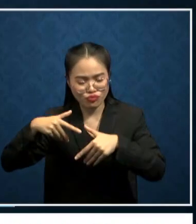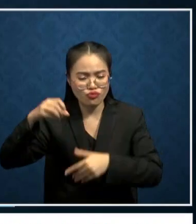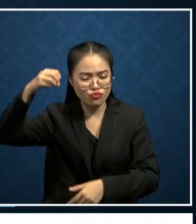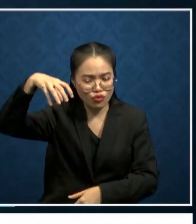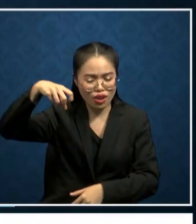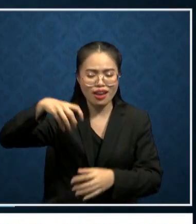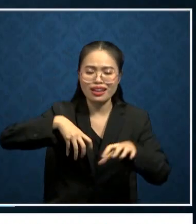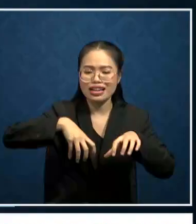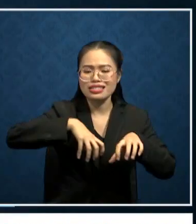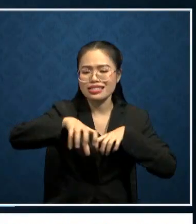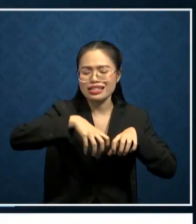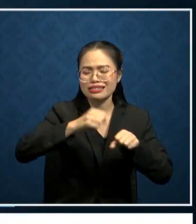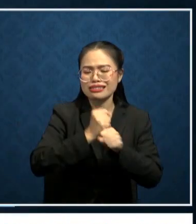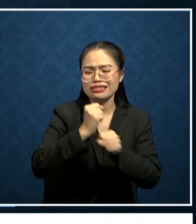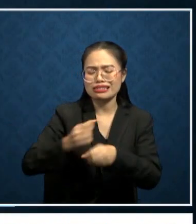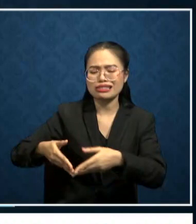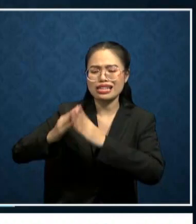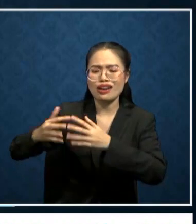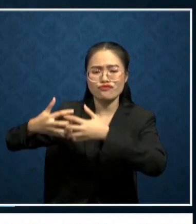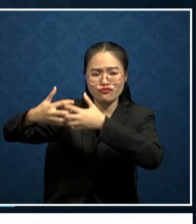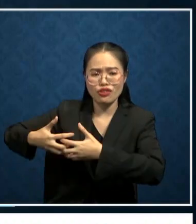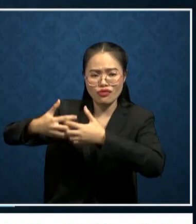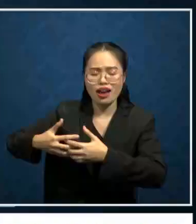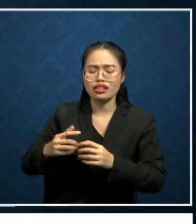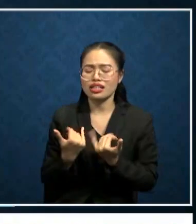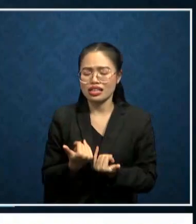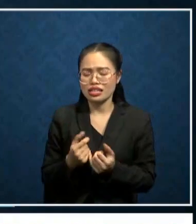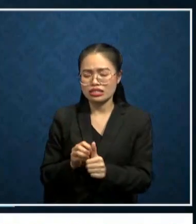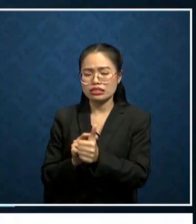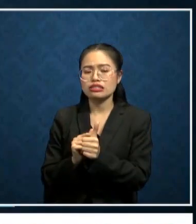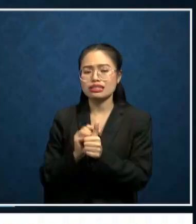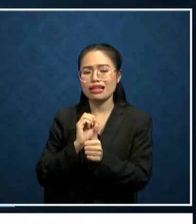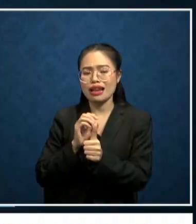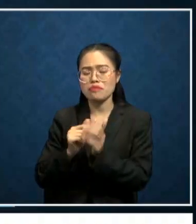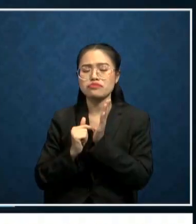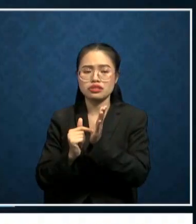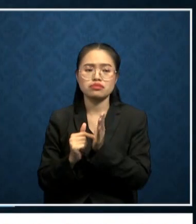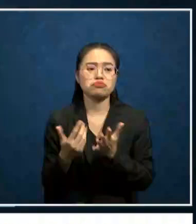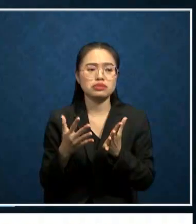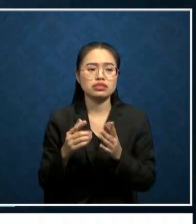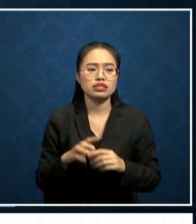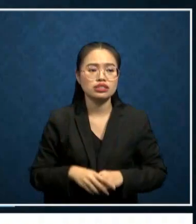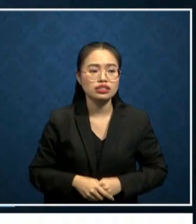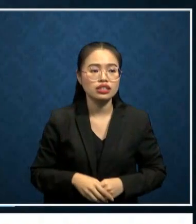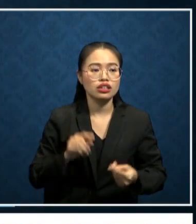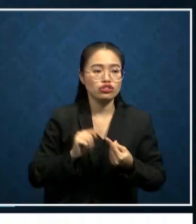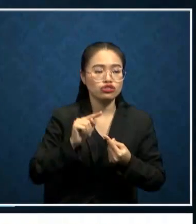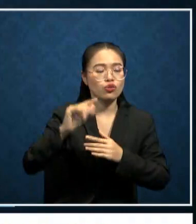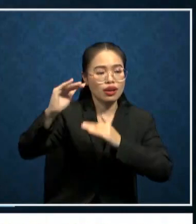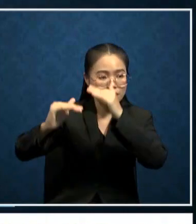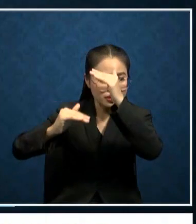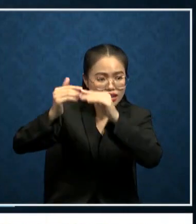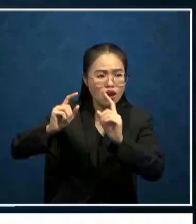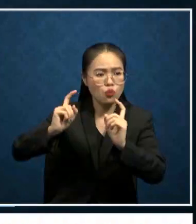ดำเนินงานของโรงไฟฟ้าครับไม่มีข้อสังเกตข้อเสนอแนะนะครับกองทุนพัฒนาไฟฟ้าในวงเล็บ